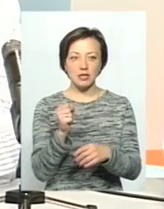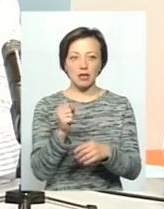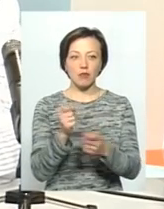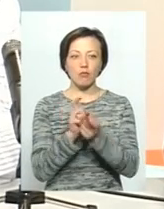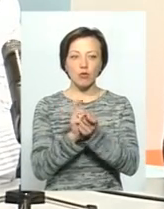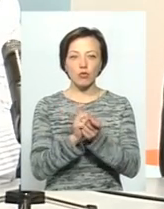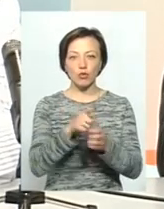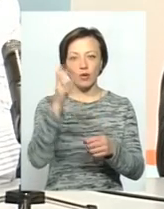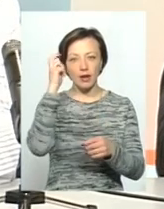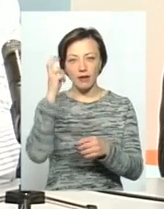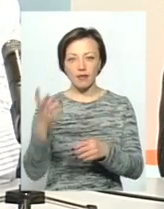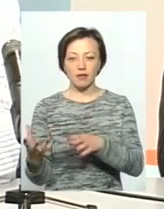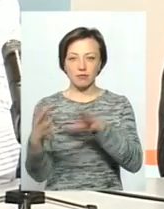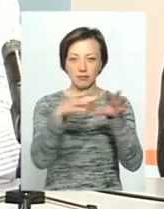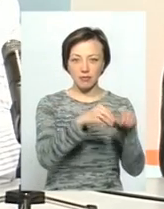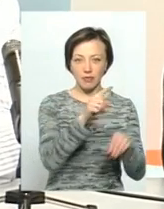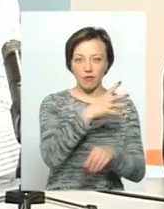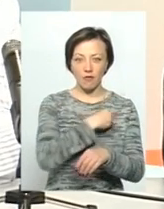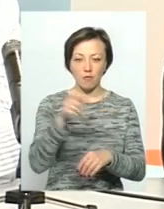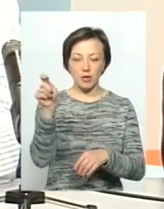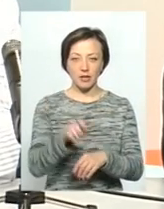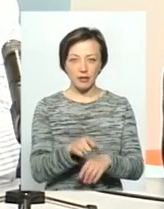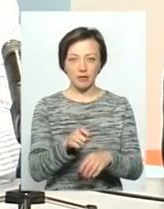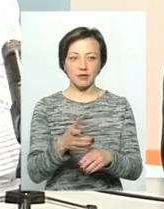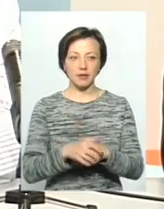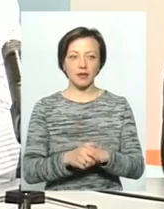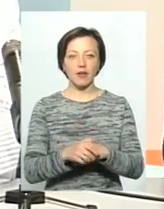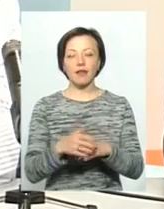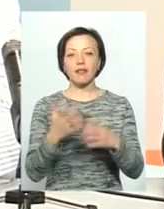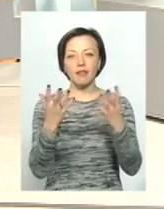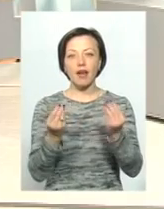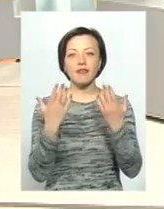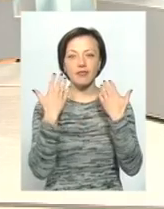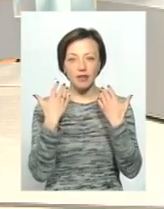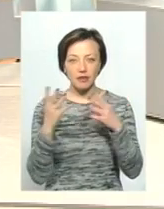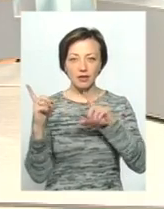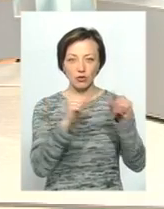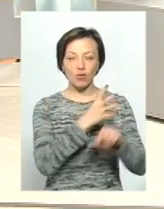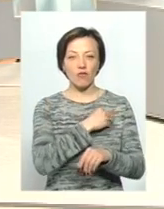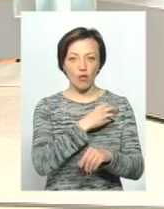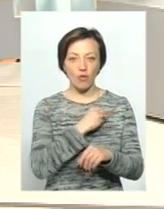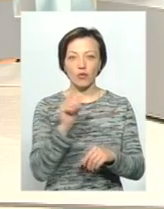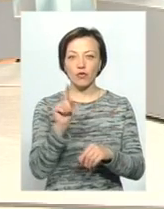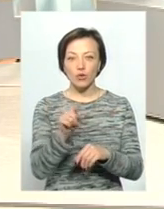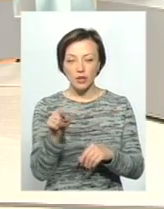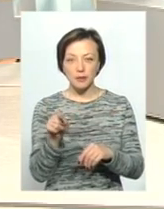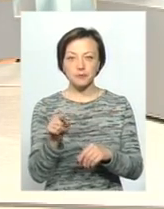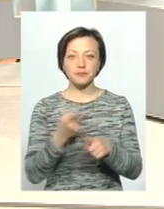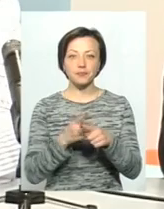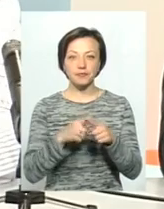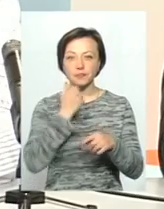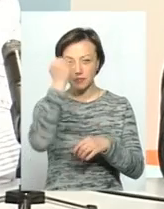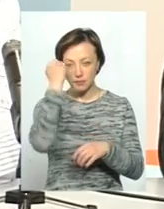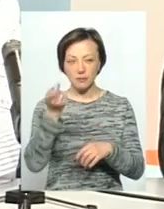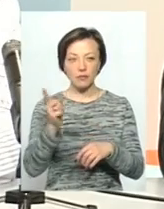ж київлянина, того ж хмельничана, людину з Вінниці на день вихідного дня, які їдуть на сьогоднішній день в Львов. Тому що вони завдяки тому,